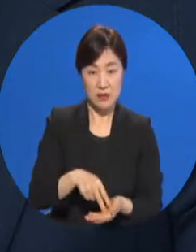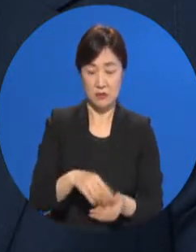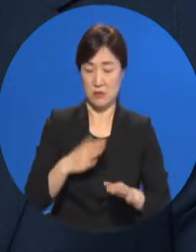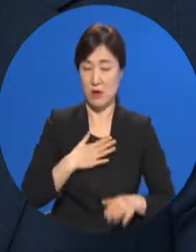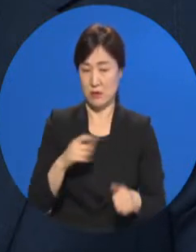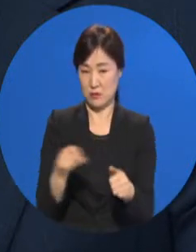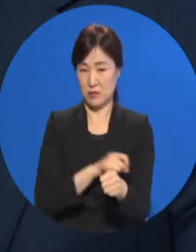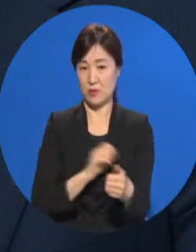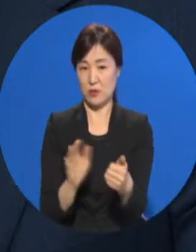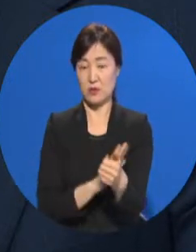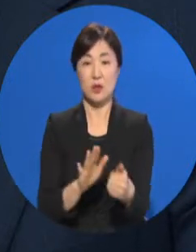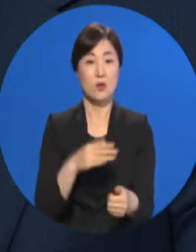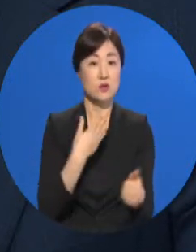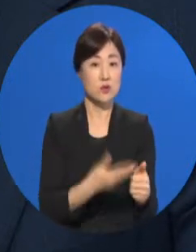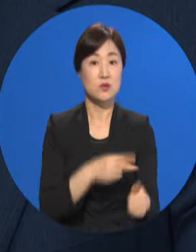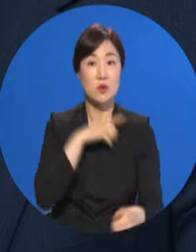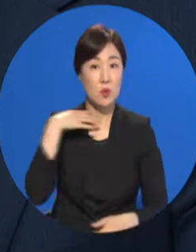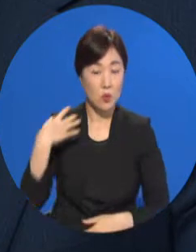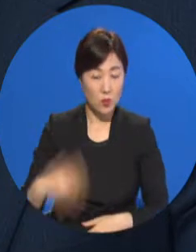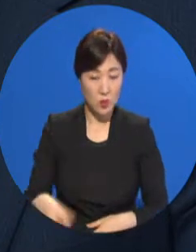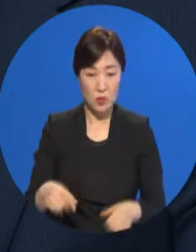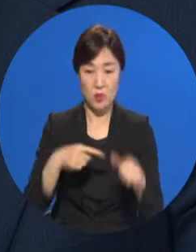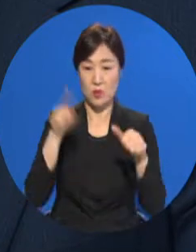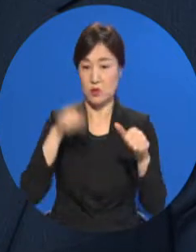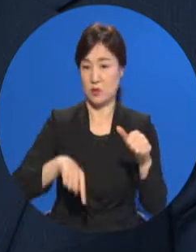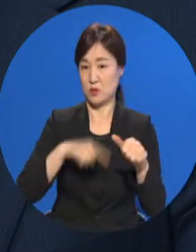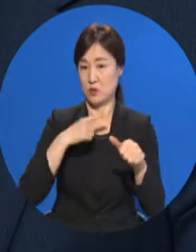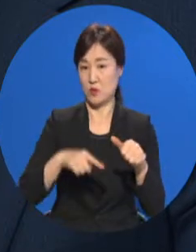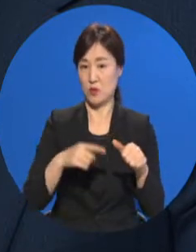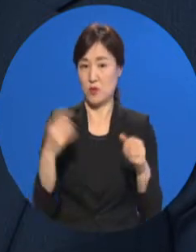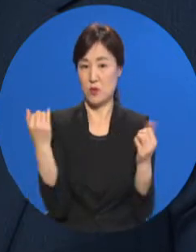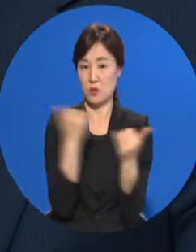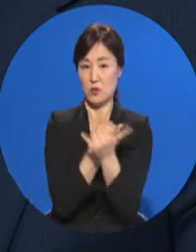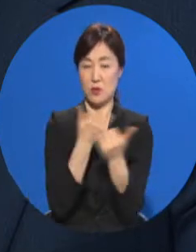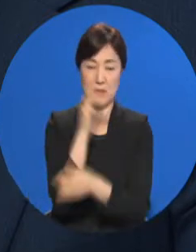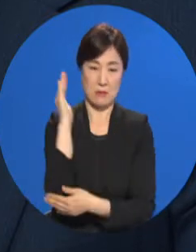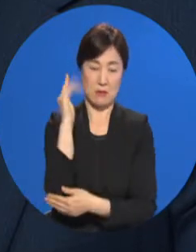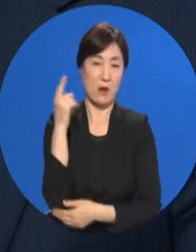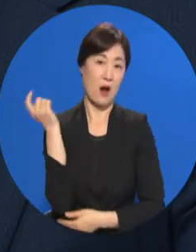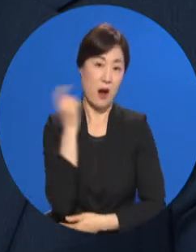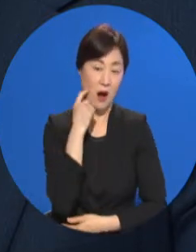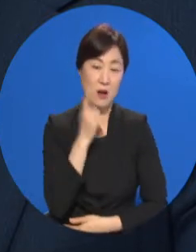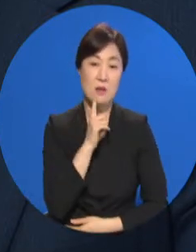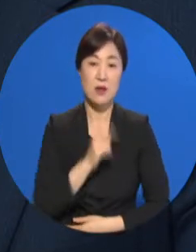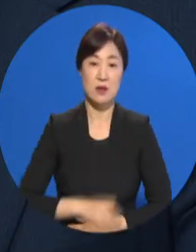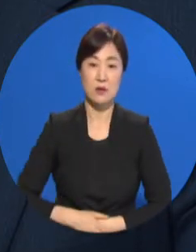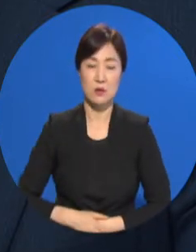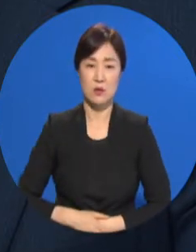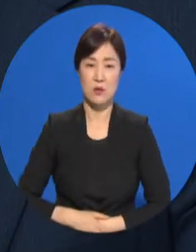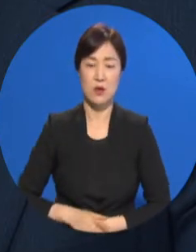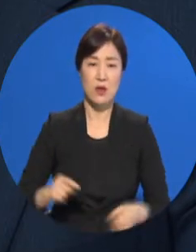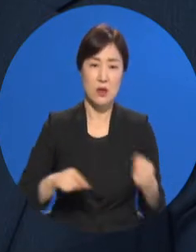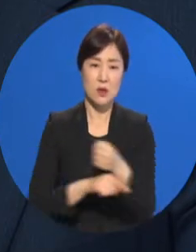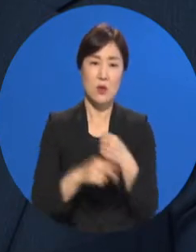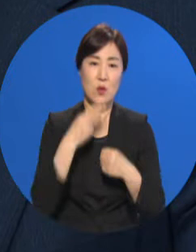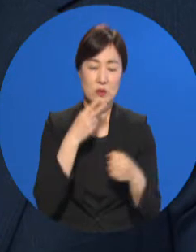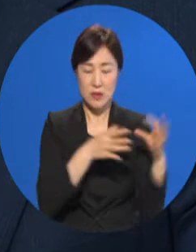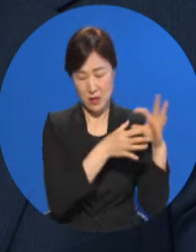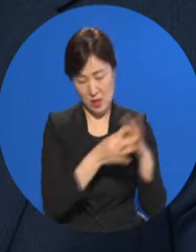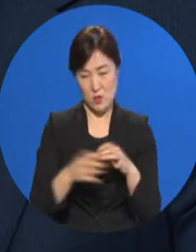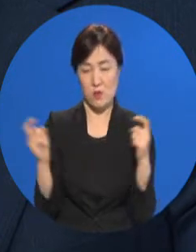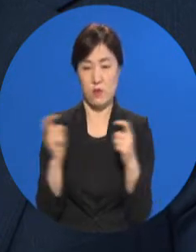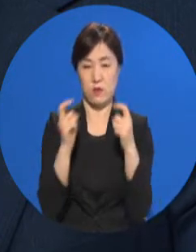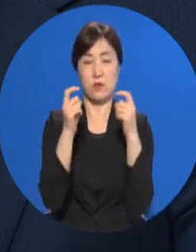것으로 밝혀졌고 오촌 조카 사위의 발언도 명백한 허위라고 설명했습니다. 또 소모적 논쟁이 계속돼